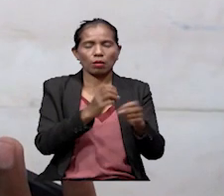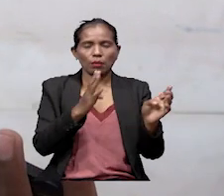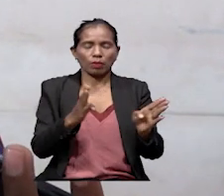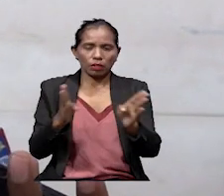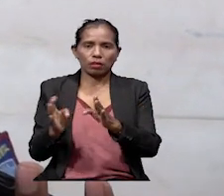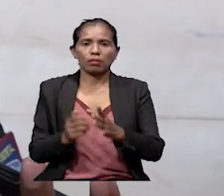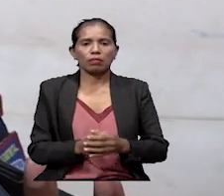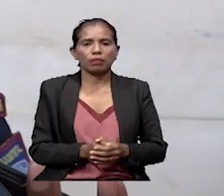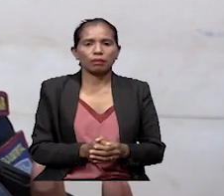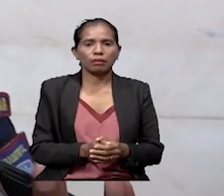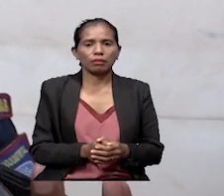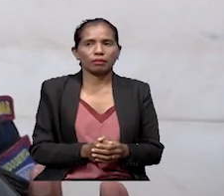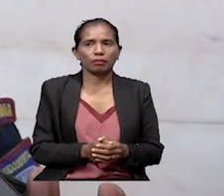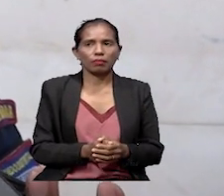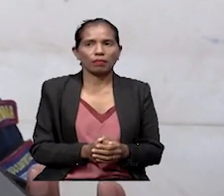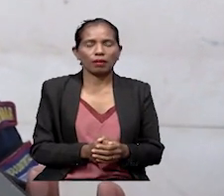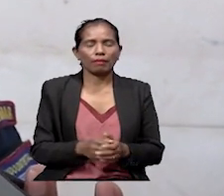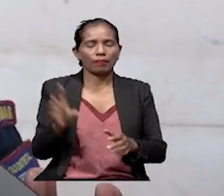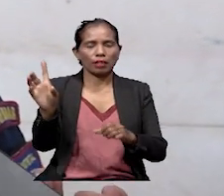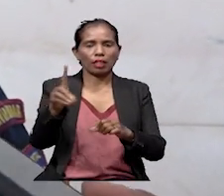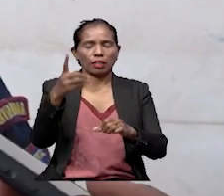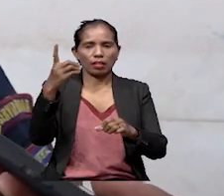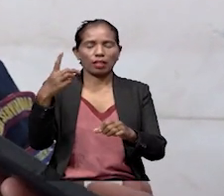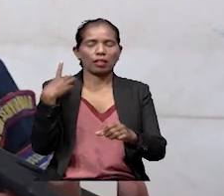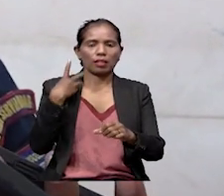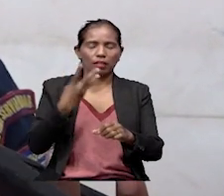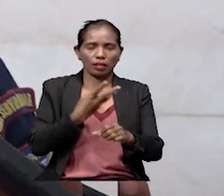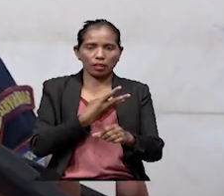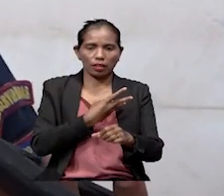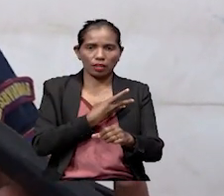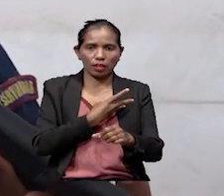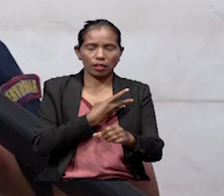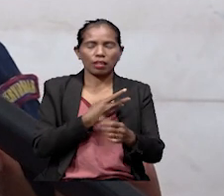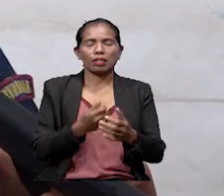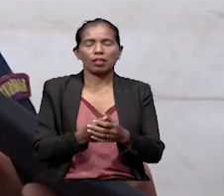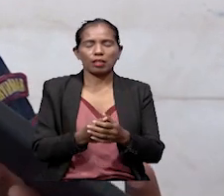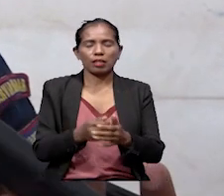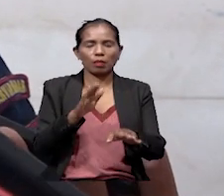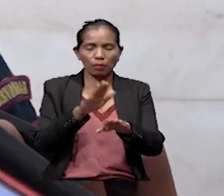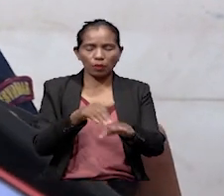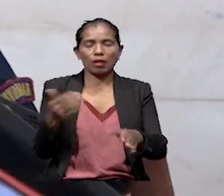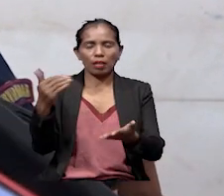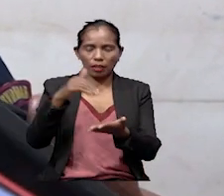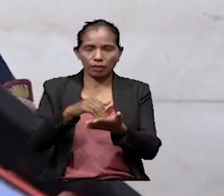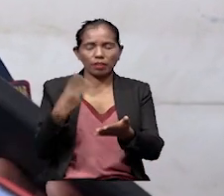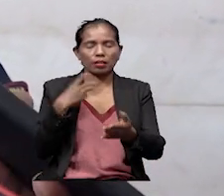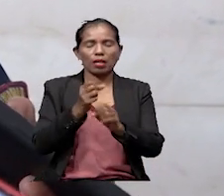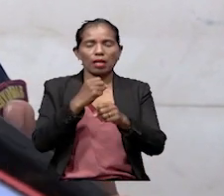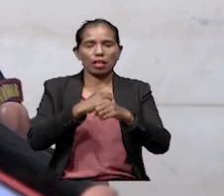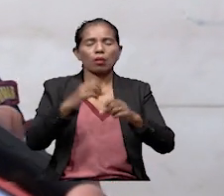e onde der ita liberta filafali depois de ita halo komunikasaun